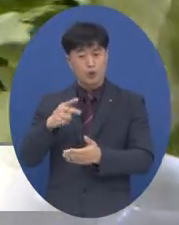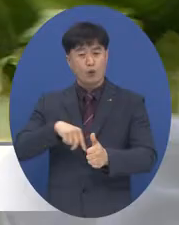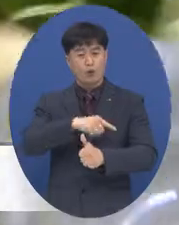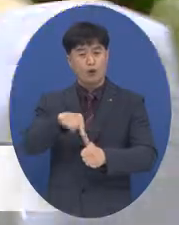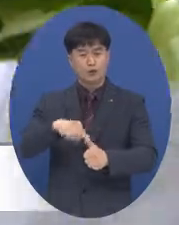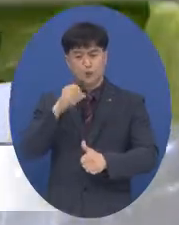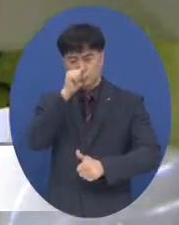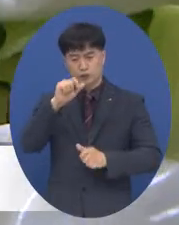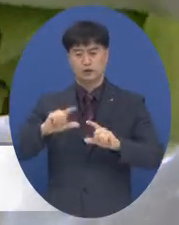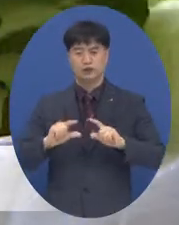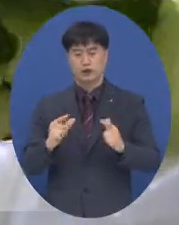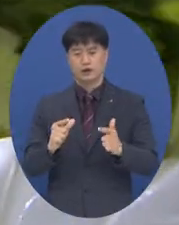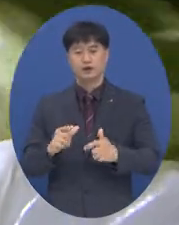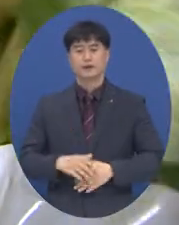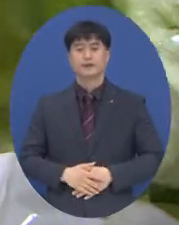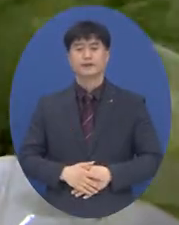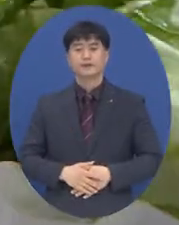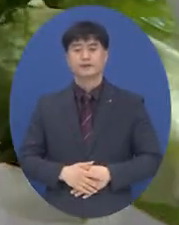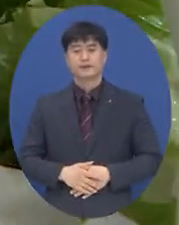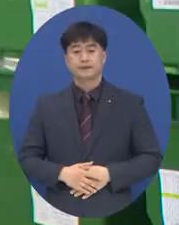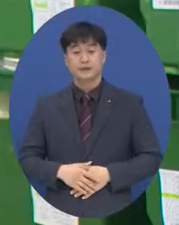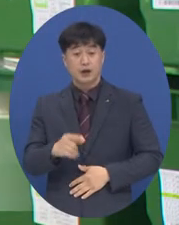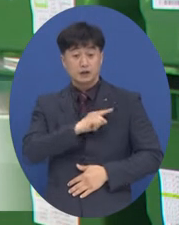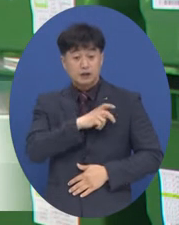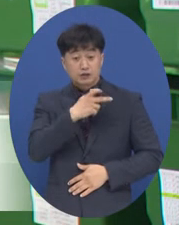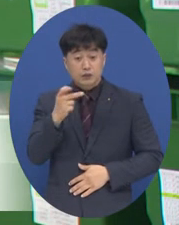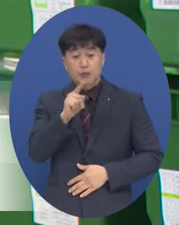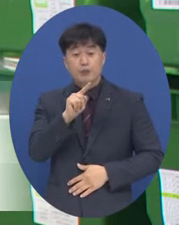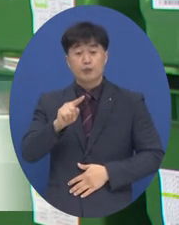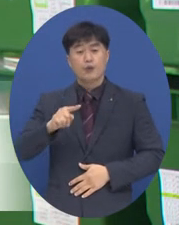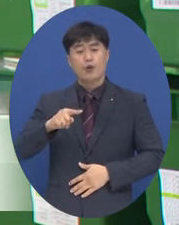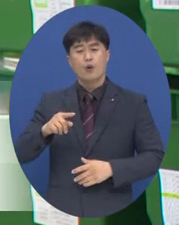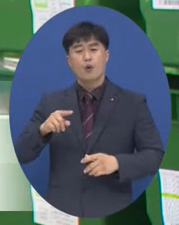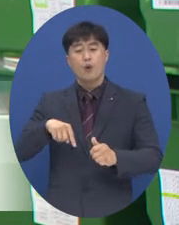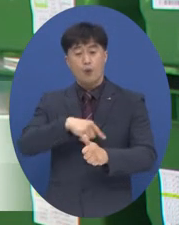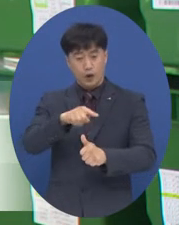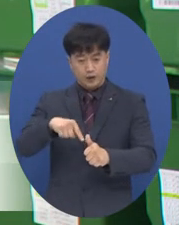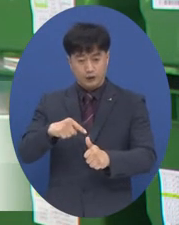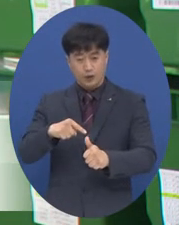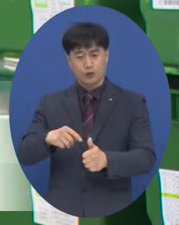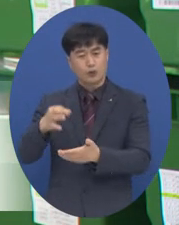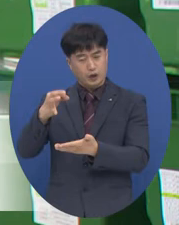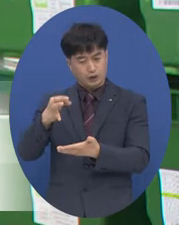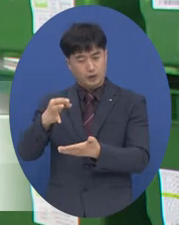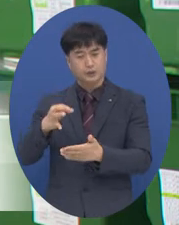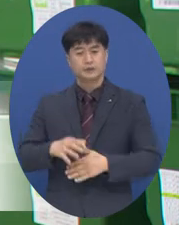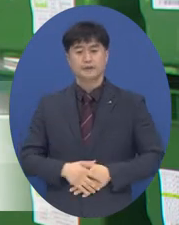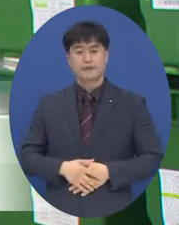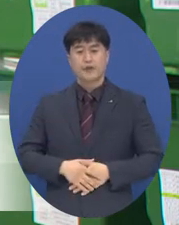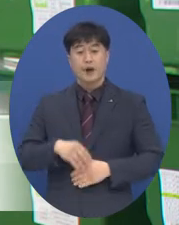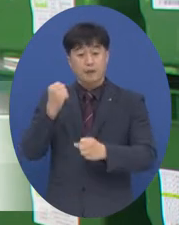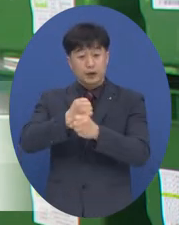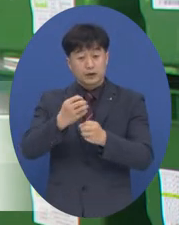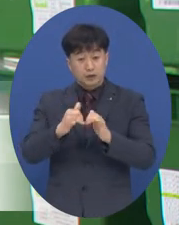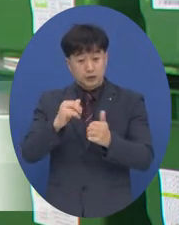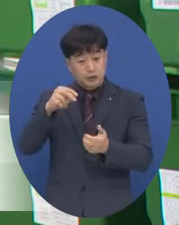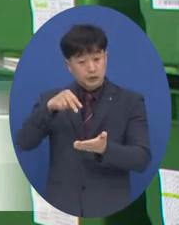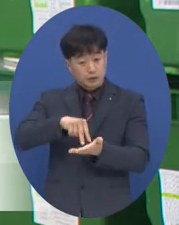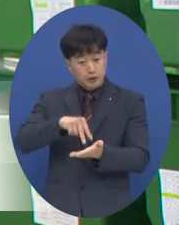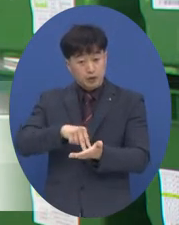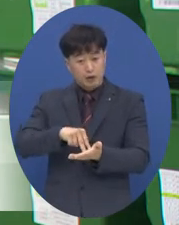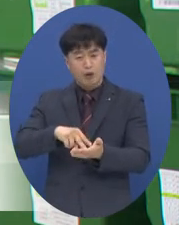물론 환경에도 나쁜 영향을 끼칩니다. 가장 큰건 환경적인 측면과 비용적인 측면이겠죠. 또한